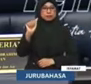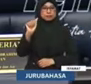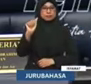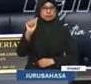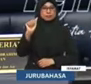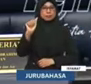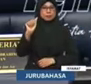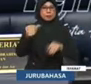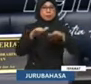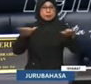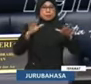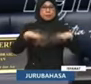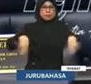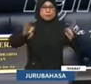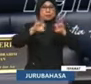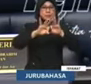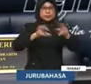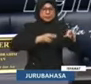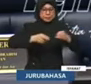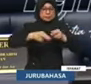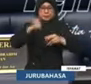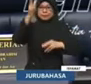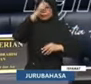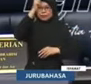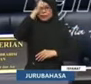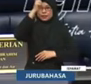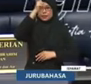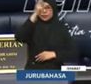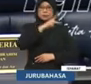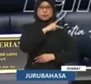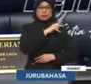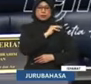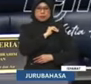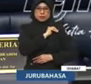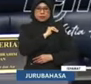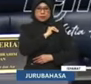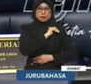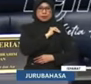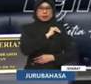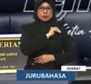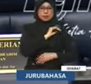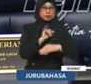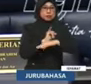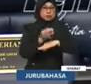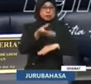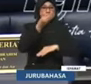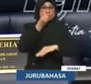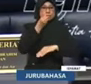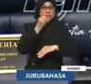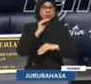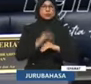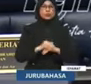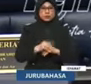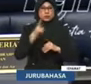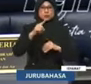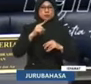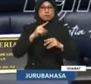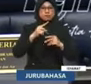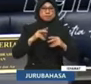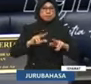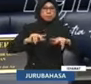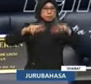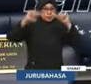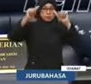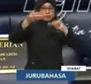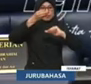akan mengambil menjadi platform utama dalam usaha kerajaan melalui Kementerian Pertanian dan industri makanan untuk memacu pemulihan